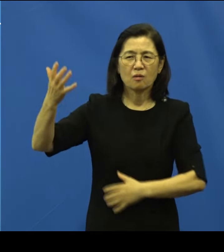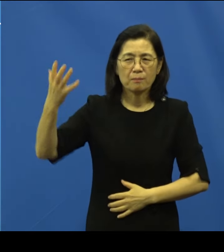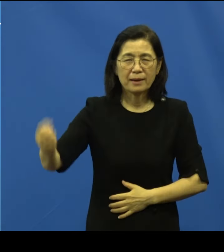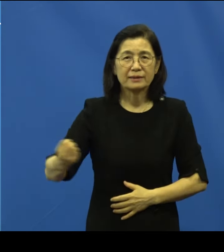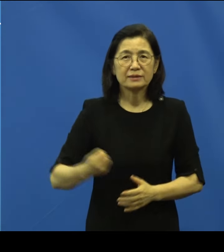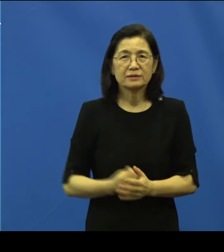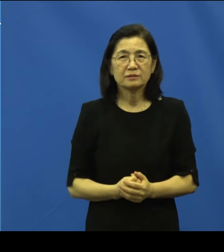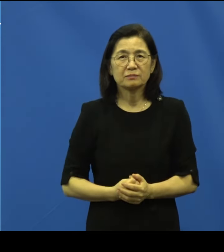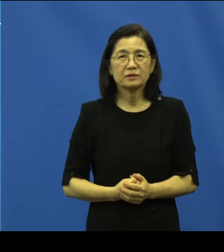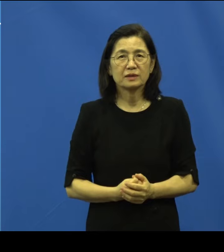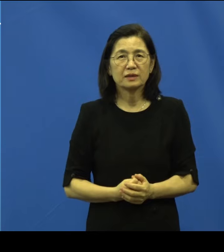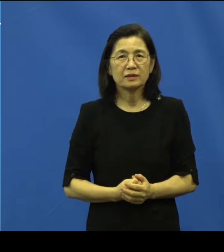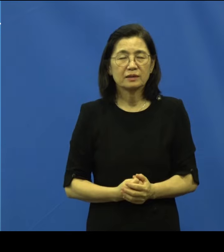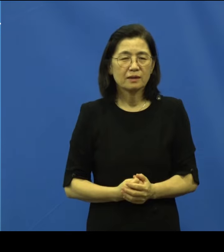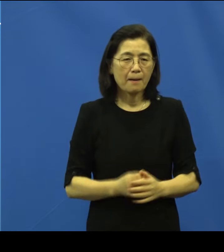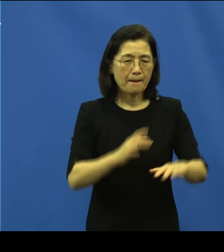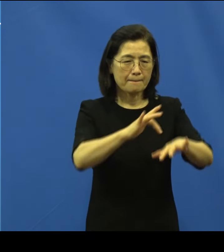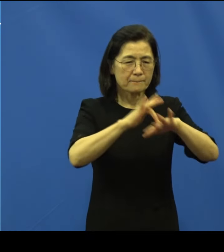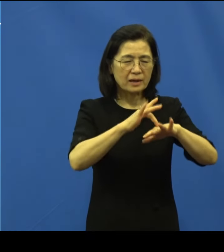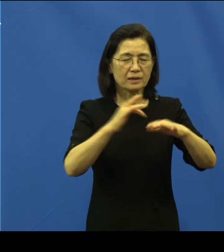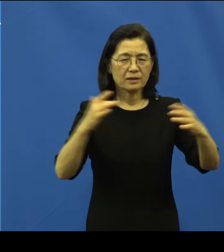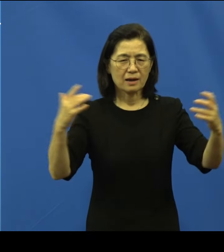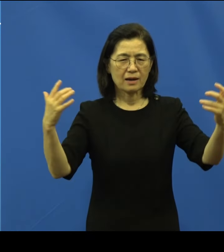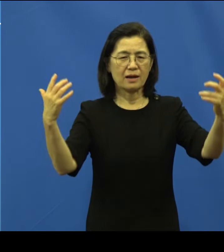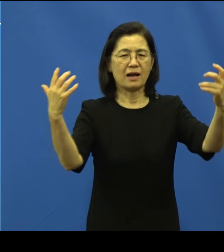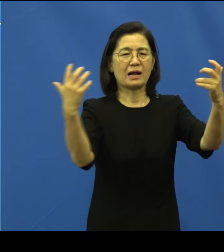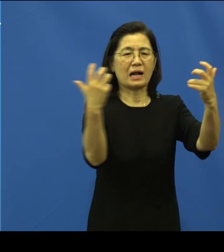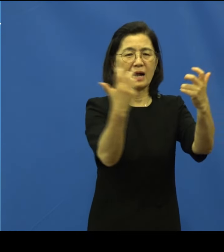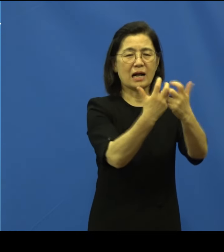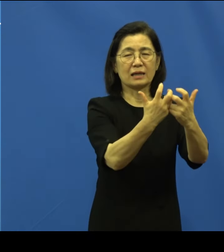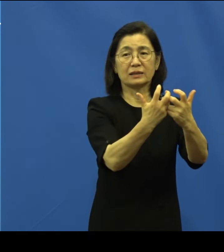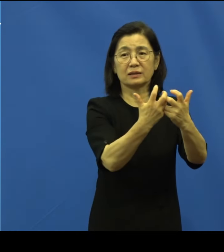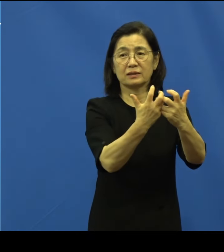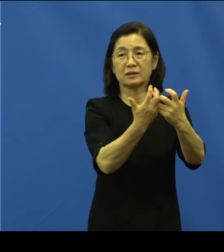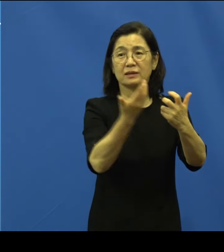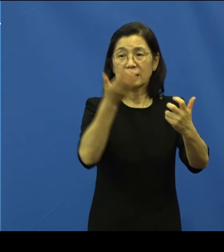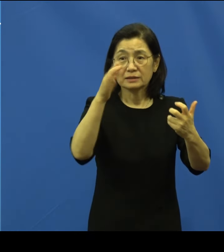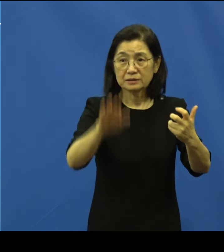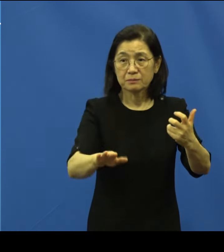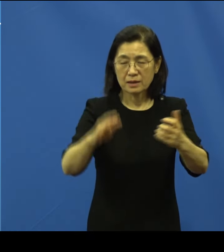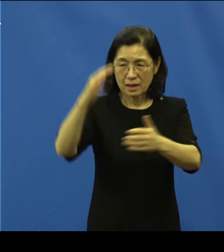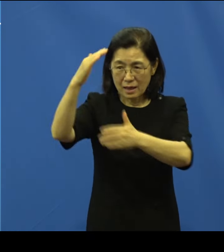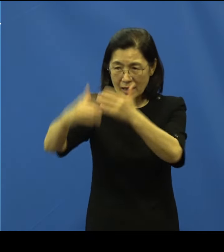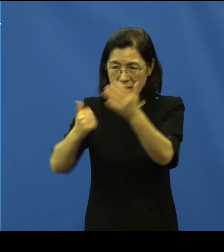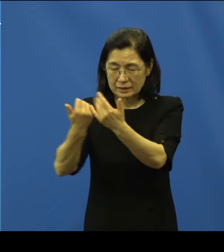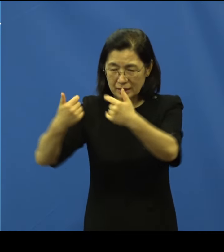원수가 아무리 마귀가 둘러싸여 있어도 하나님과 함께한 사람들의 수가 더 많아요.